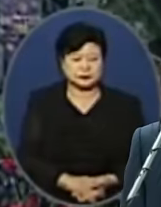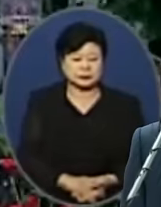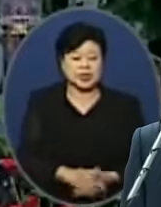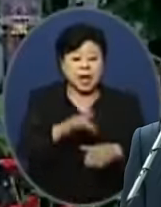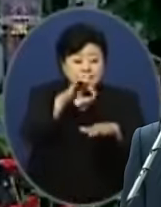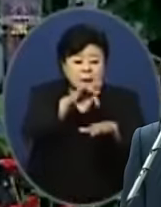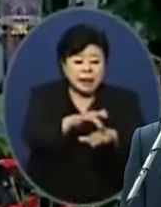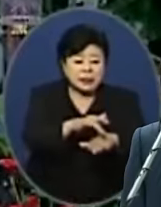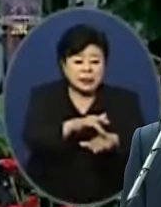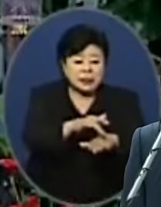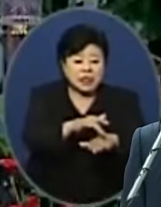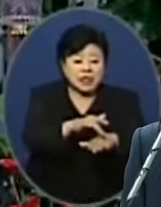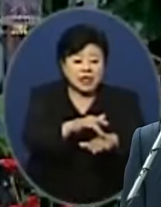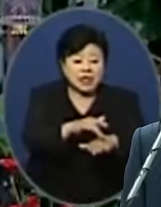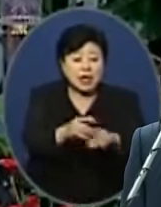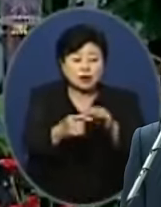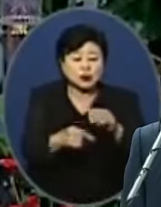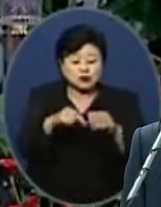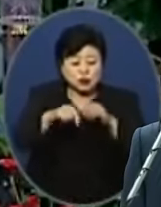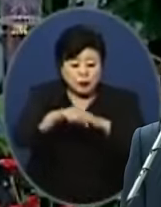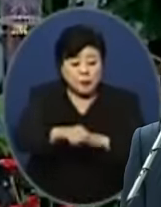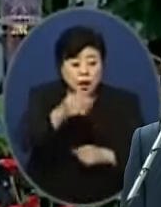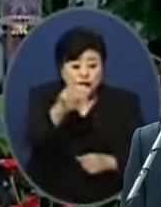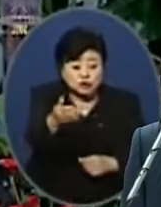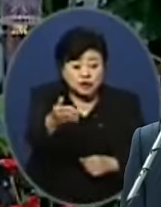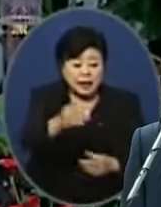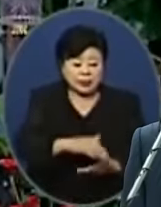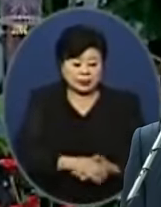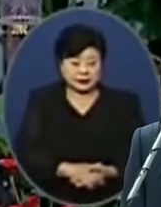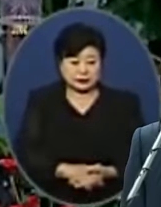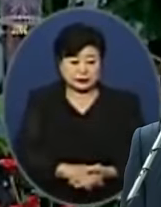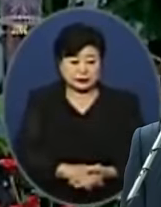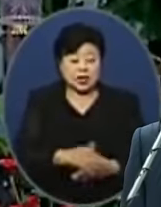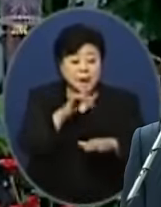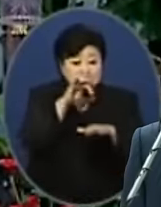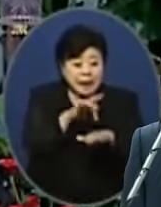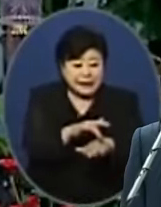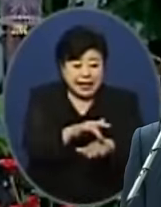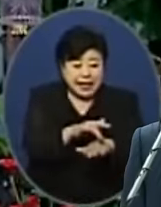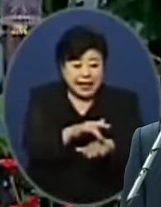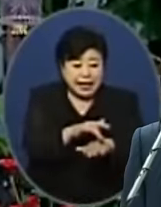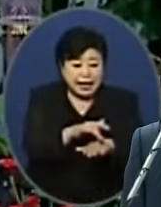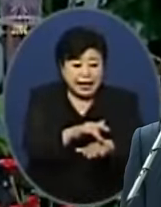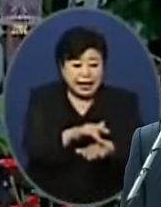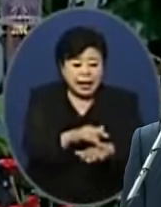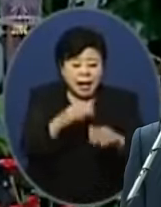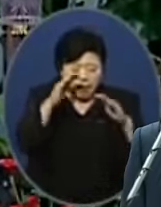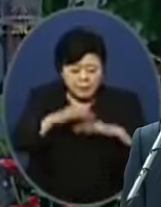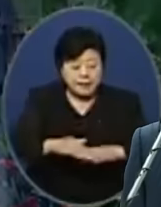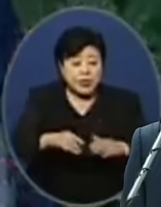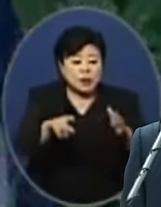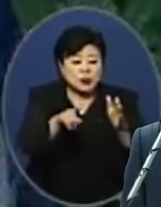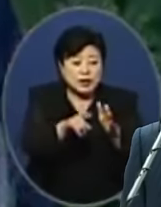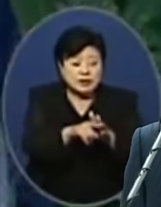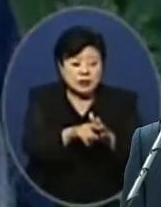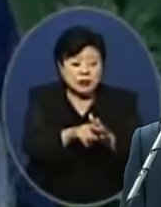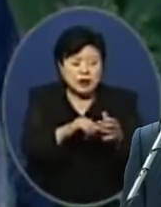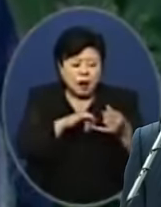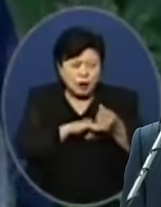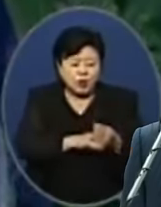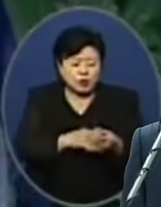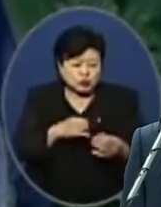여러분 마귀는 언제든지 와서 도적질하고 죽이고 멸망시키는데 마귀가 우리들을 파멸하기 위해서는